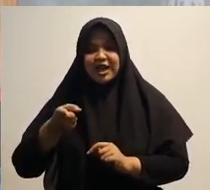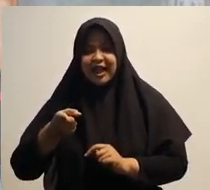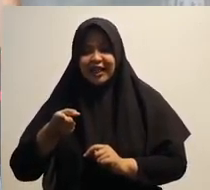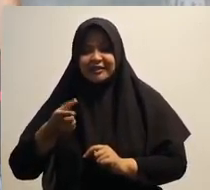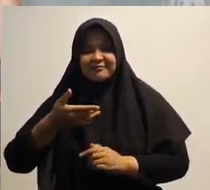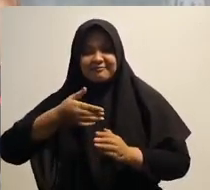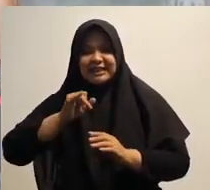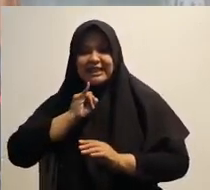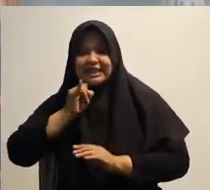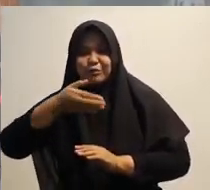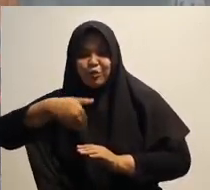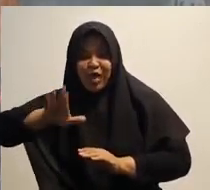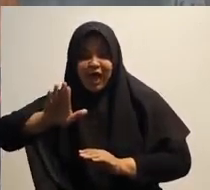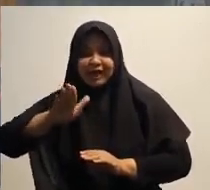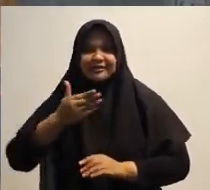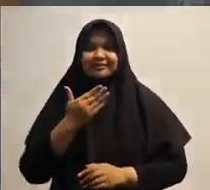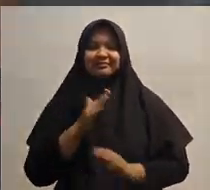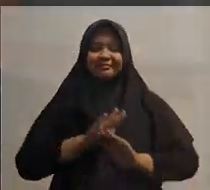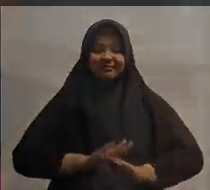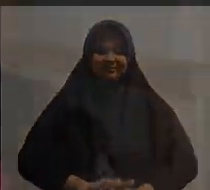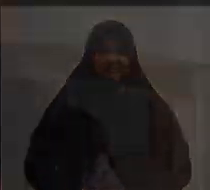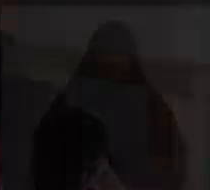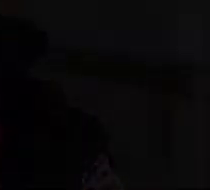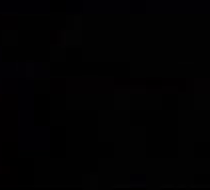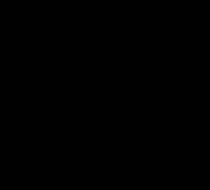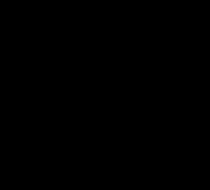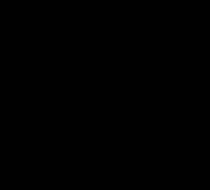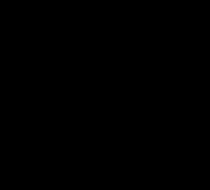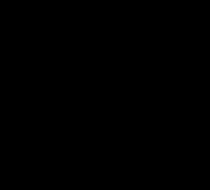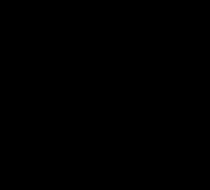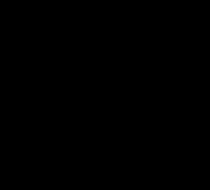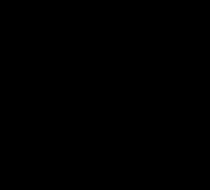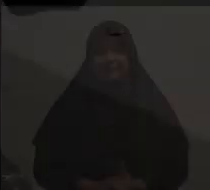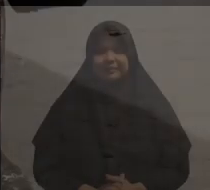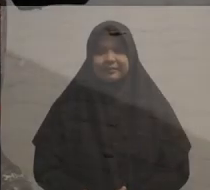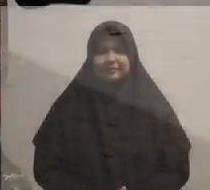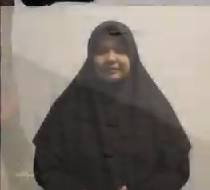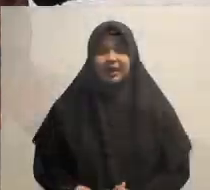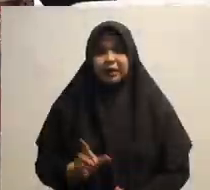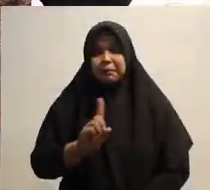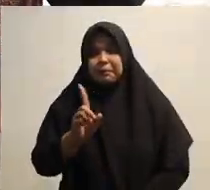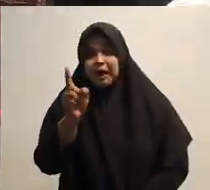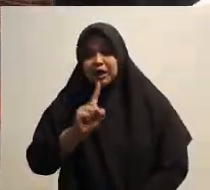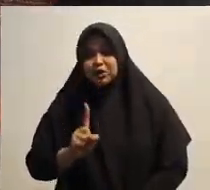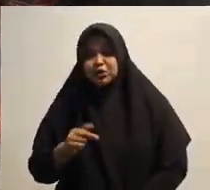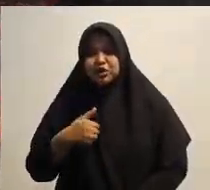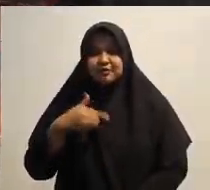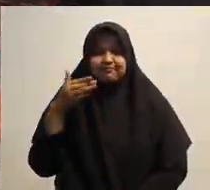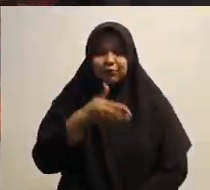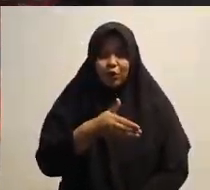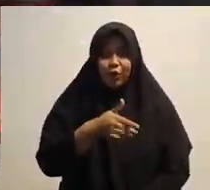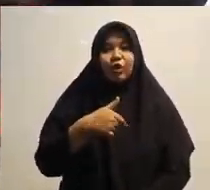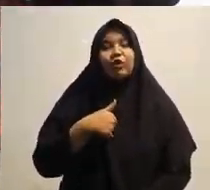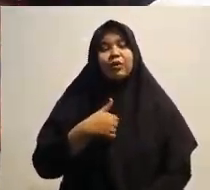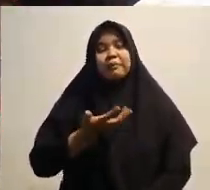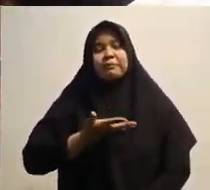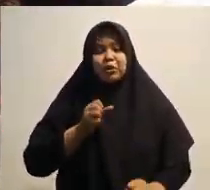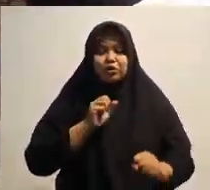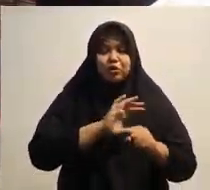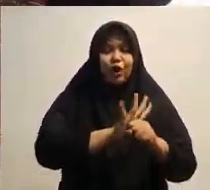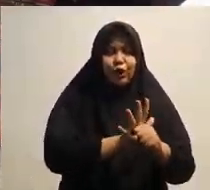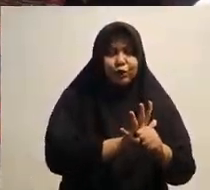mau sekalian pamit. Gitu. Oke okay, ya, makasih sekali ya Mbak. Mbak ini mau kemana dulu kita? Ke